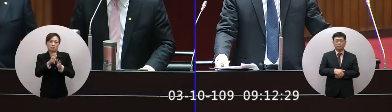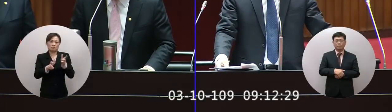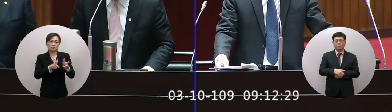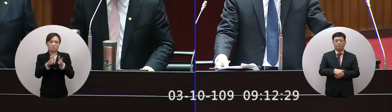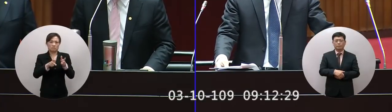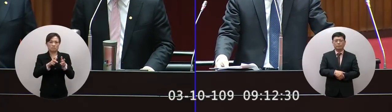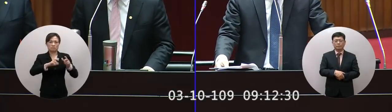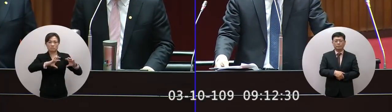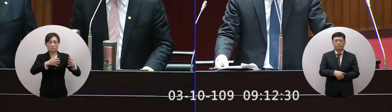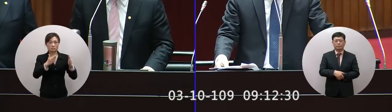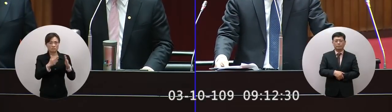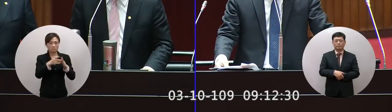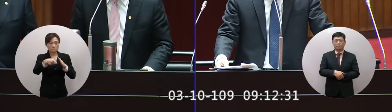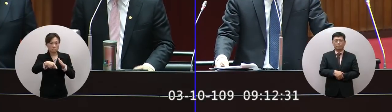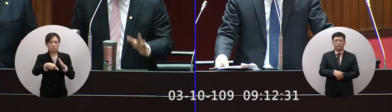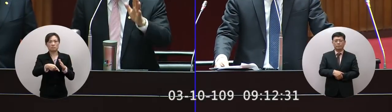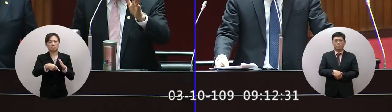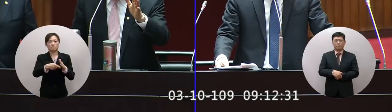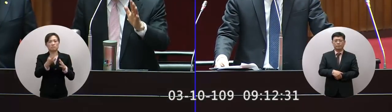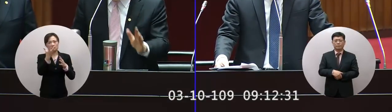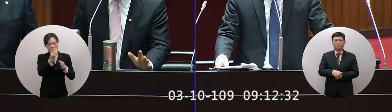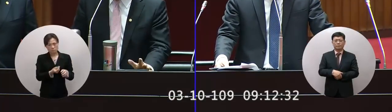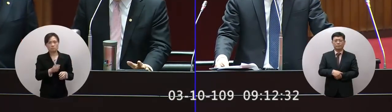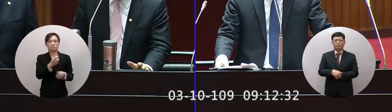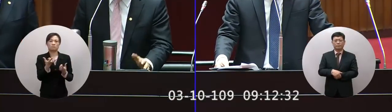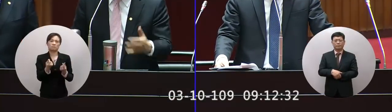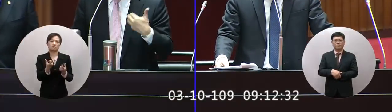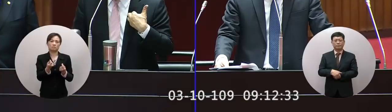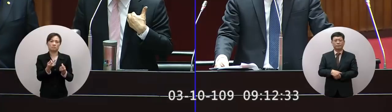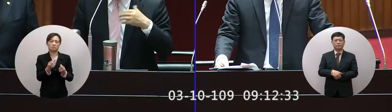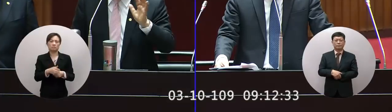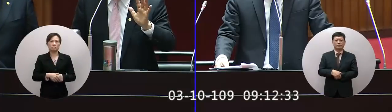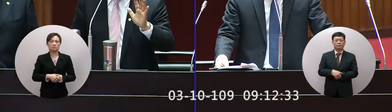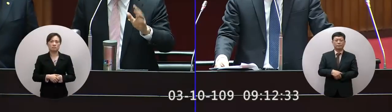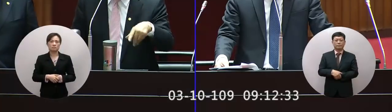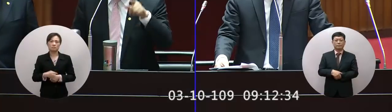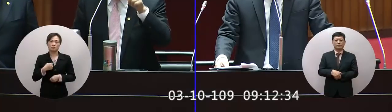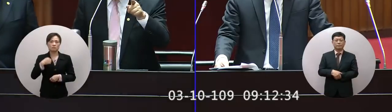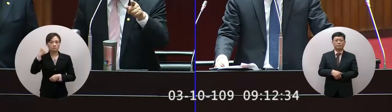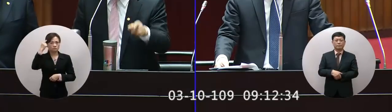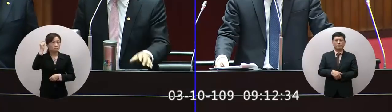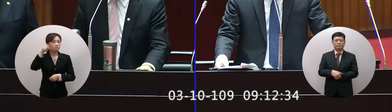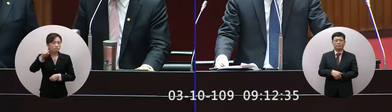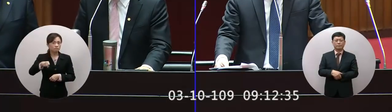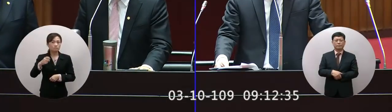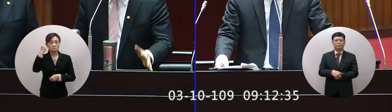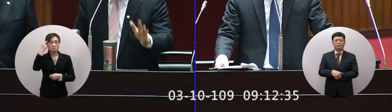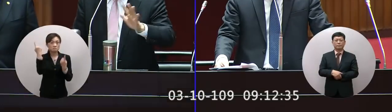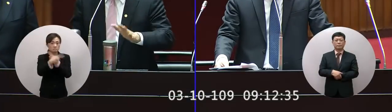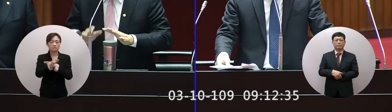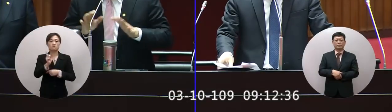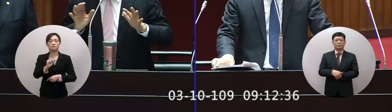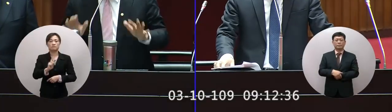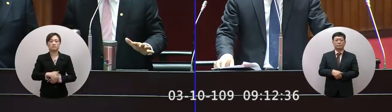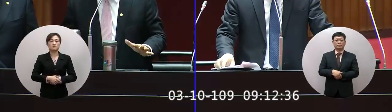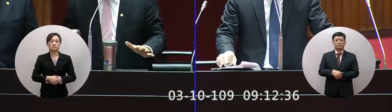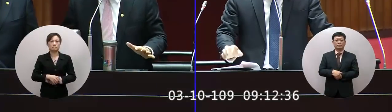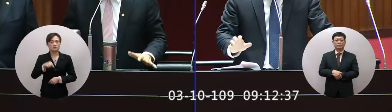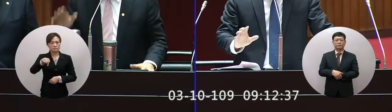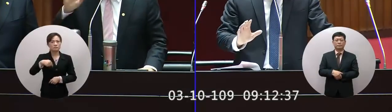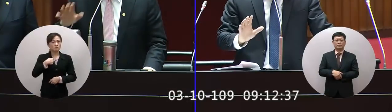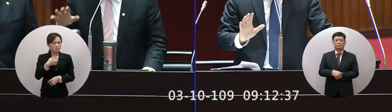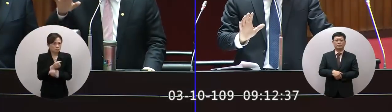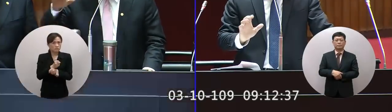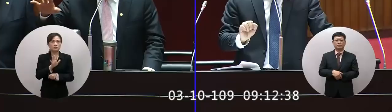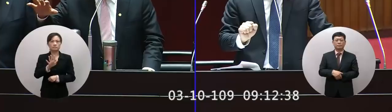的作为等等都会有，所以刚才委员所说，我说我没有异议，意思就是说这都是在我们